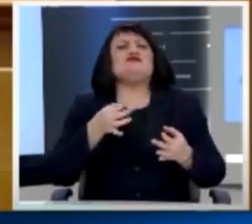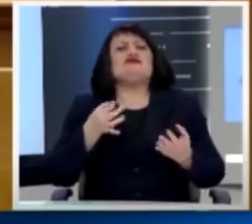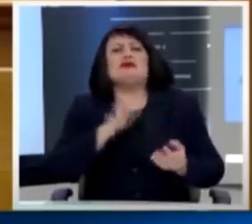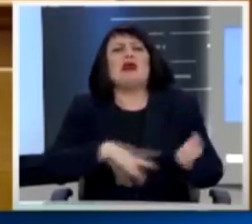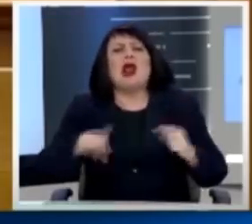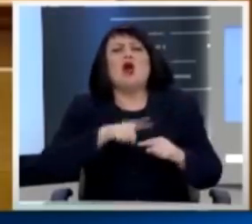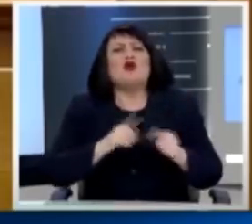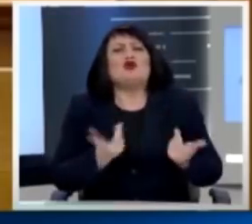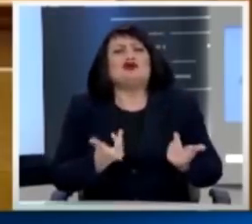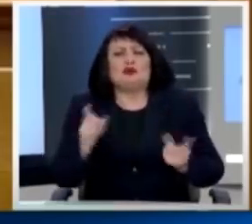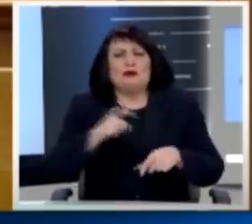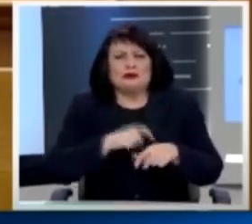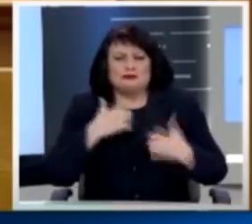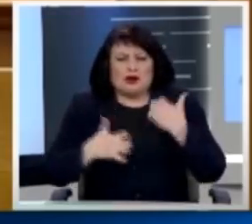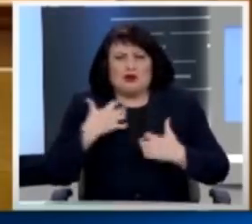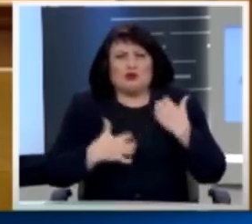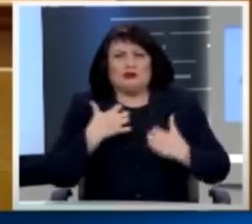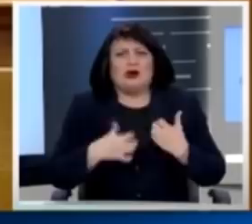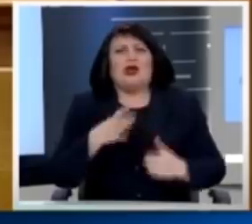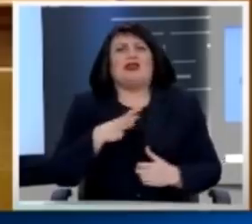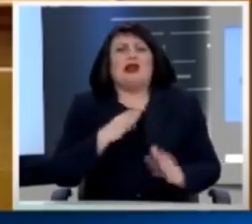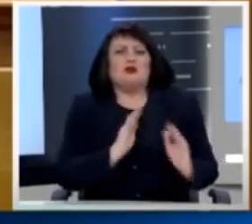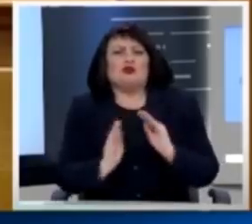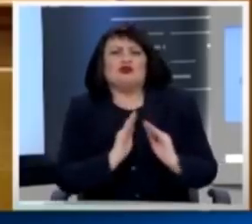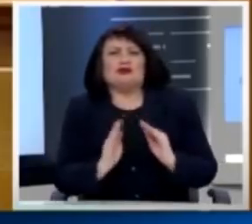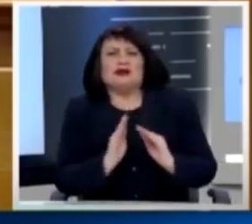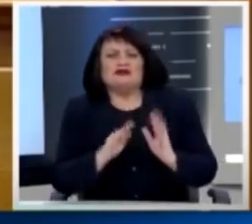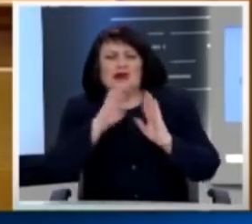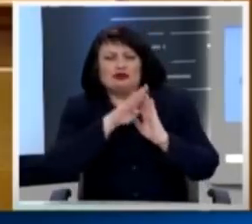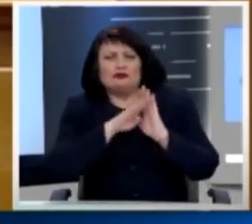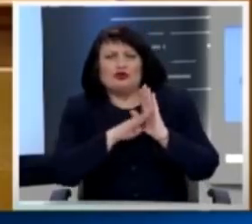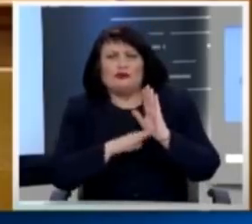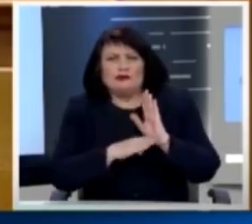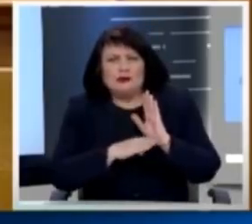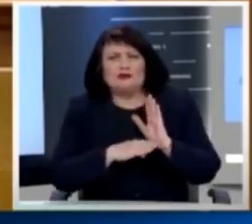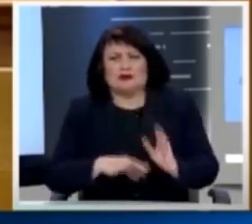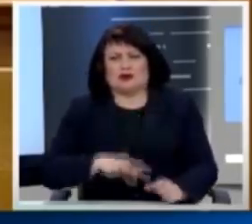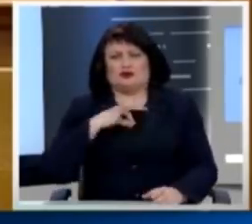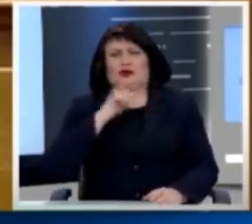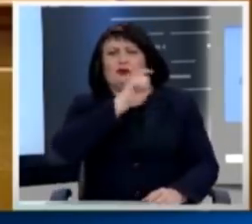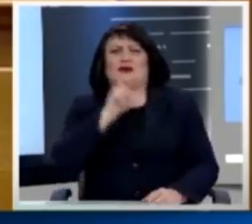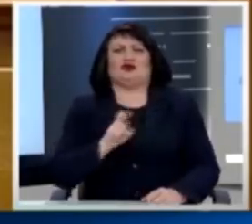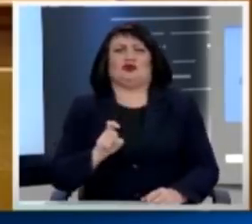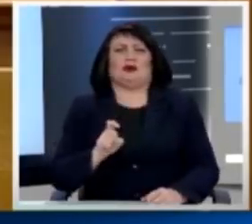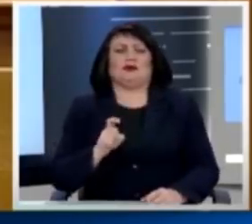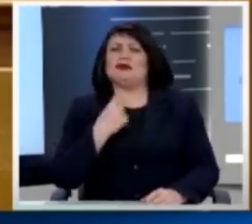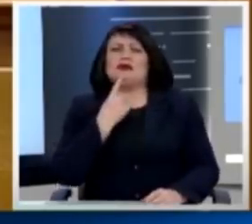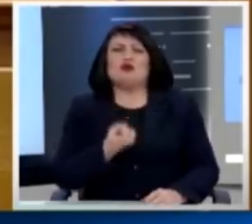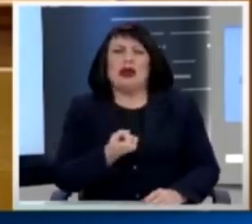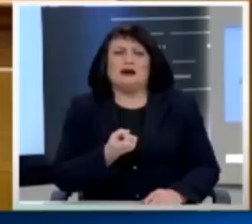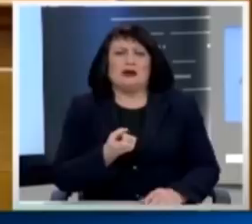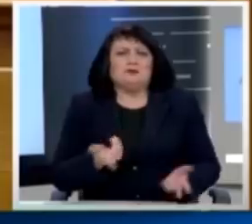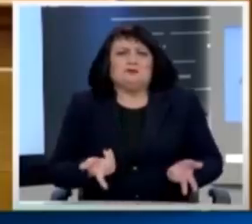λαό που αγωνιά για να διασφαλίσει ακόμα και τους όρους μιας αξιοπρεπούς διαβίωσης.